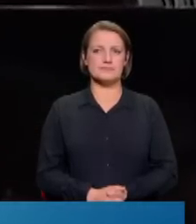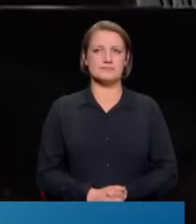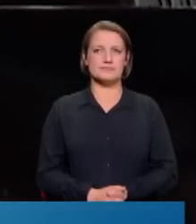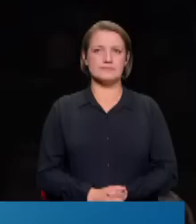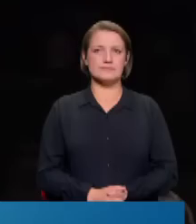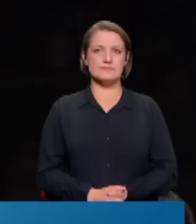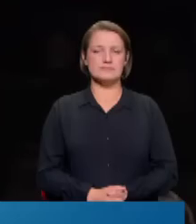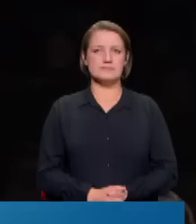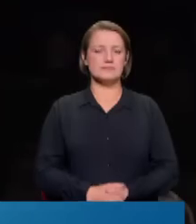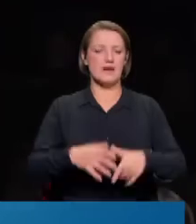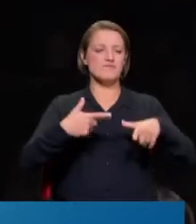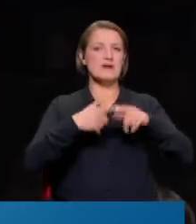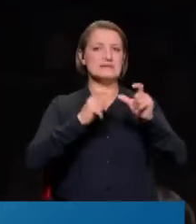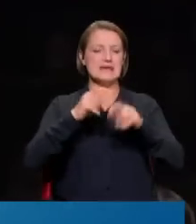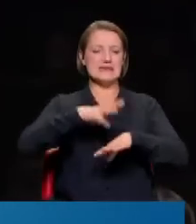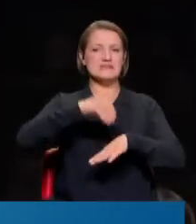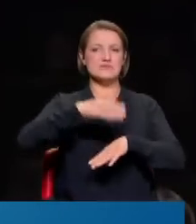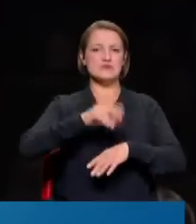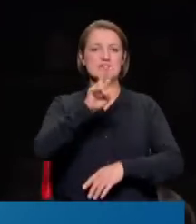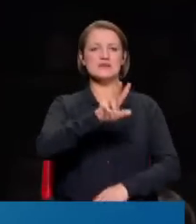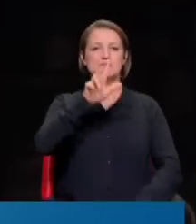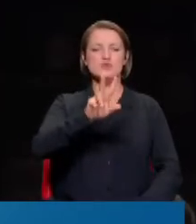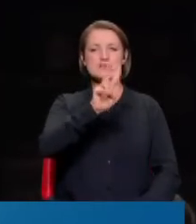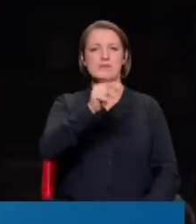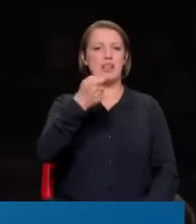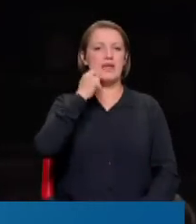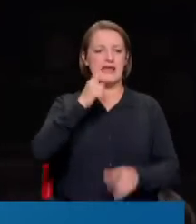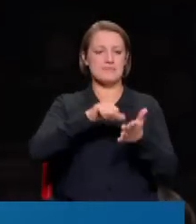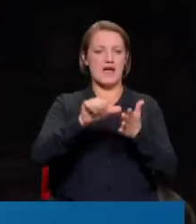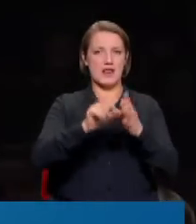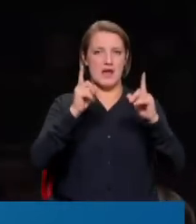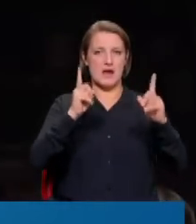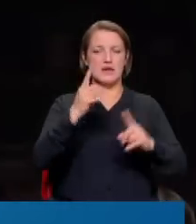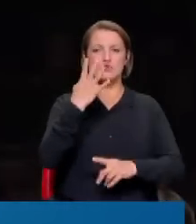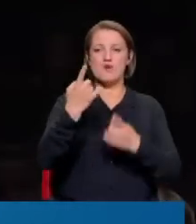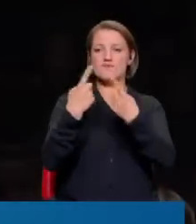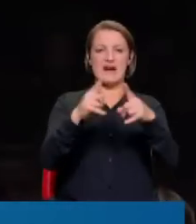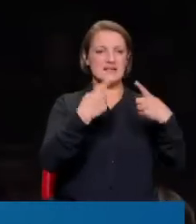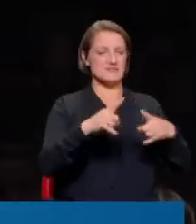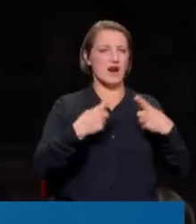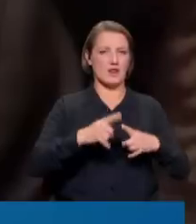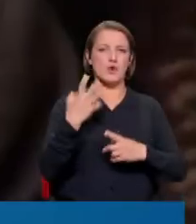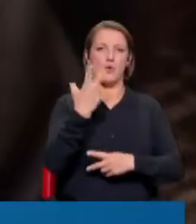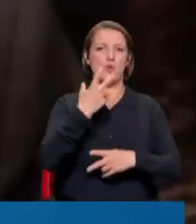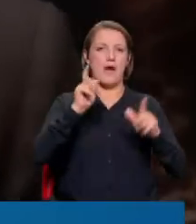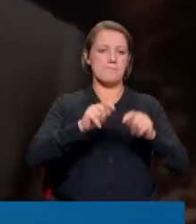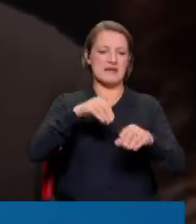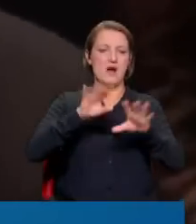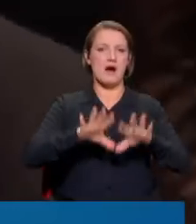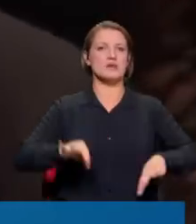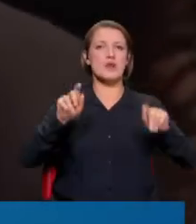diyecek Fazıl Say İsviçre'de 23-26 Ekim tarihleri arasında 4 farklı şehirde konser vermeye